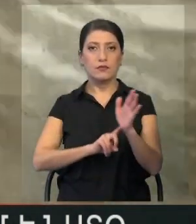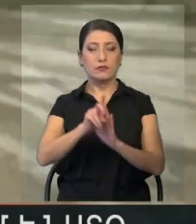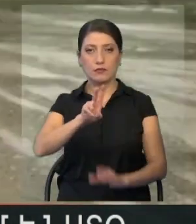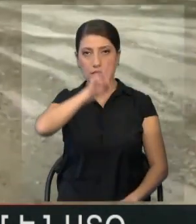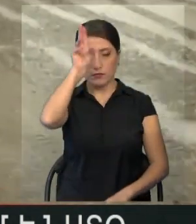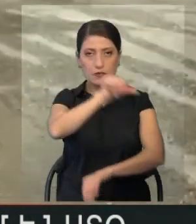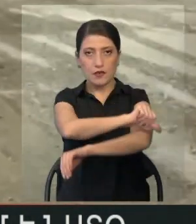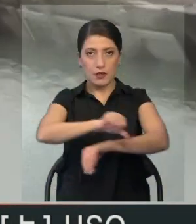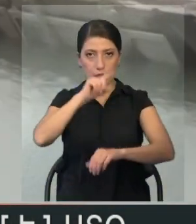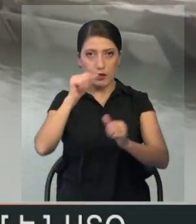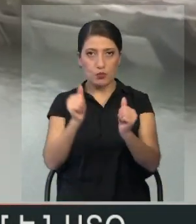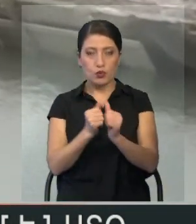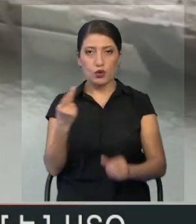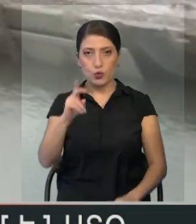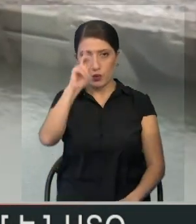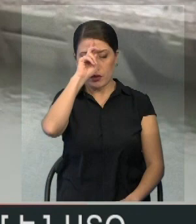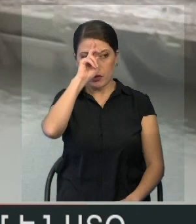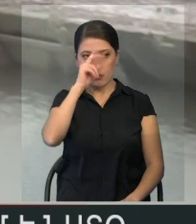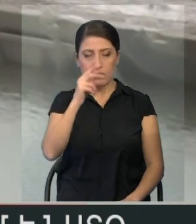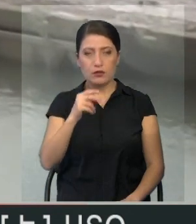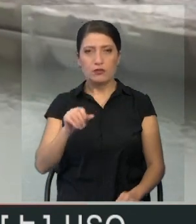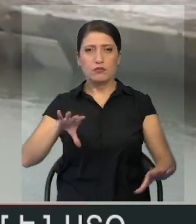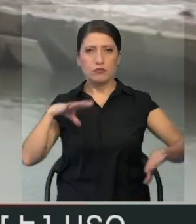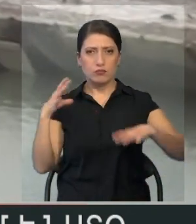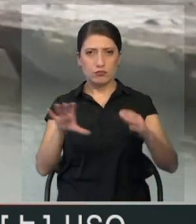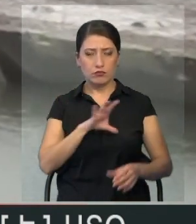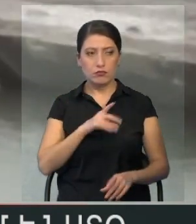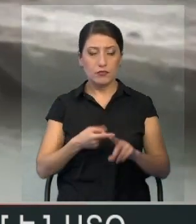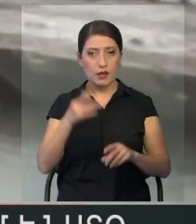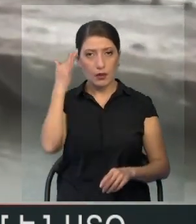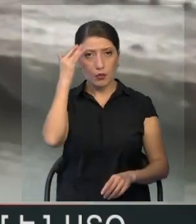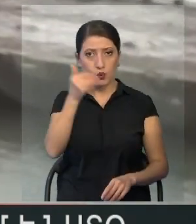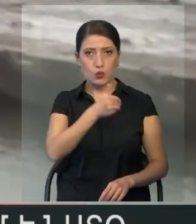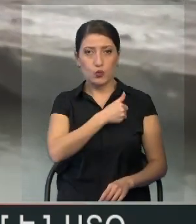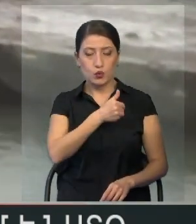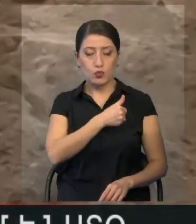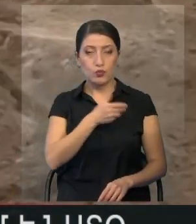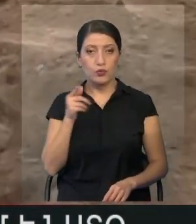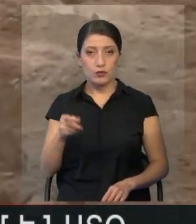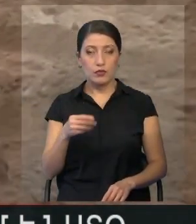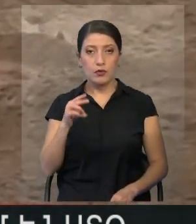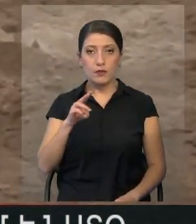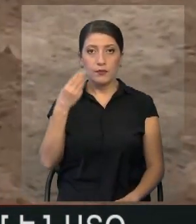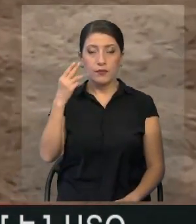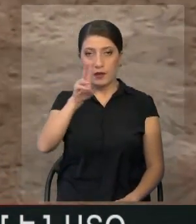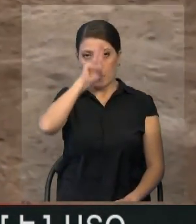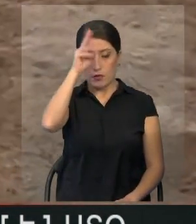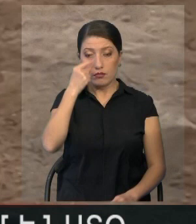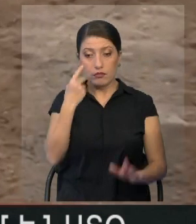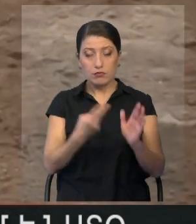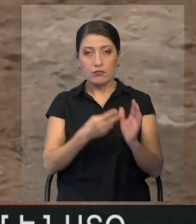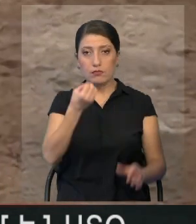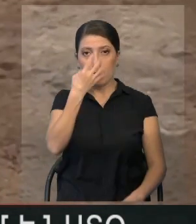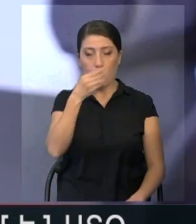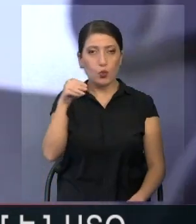Իրանի սահմանների մոտ են երկու երկրները ցուցադրում մկաները, ինչի նպատակն ըստ վերլուծաբանների Թեհրանին ցույց տալն էր, որ Բաքուն